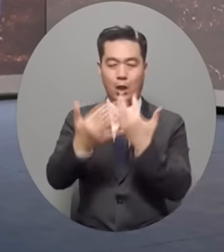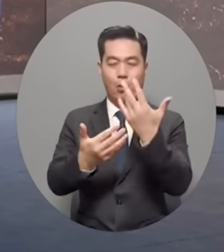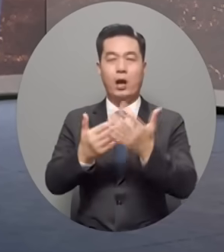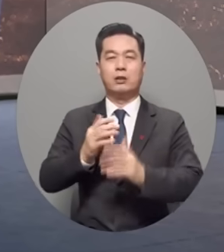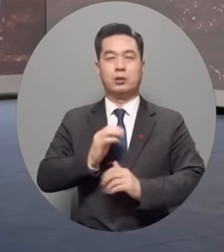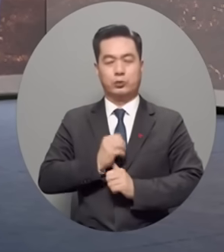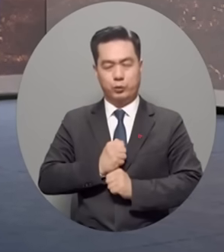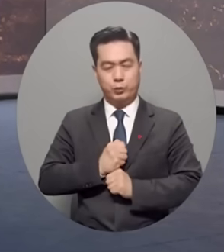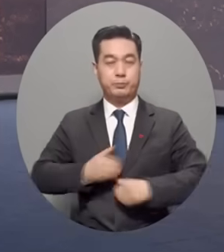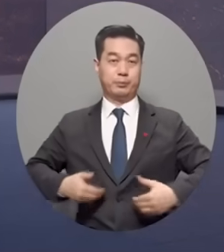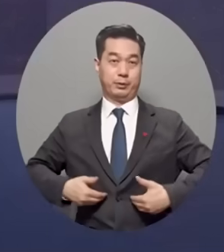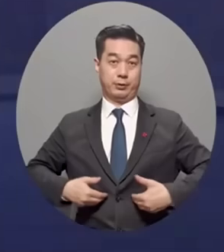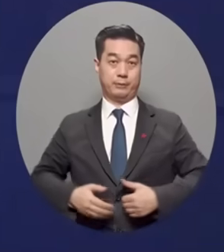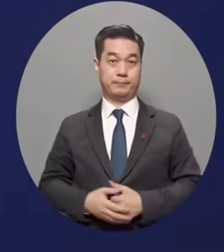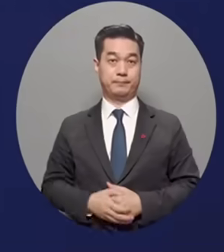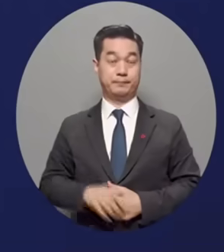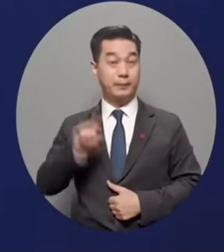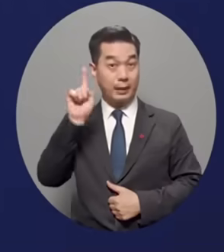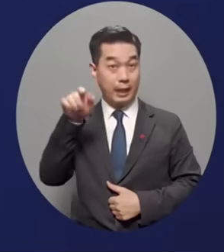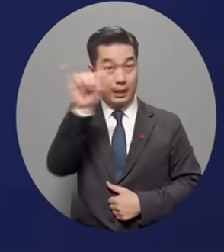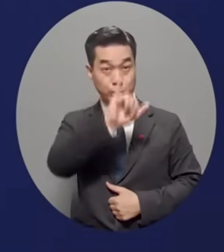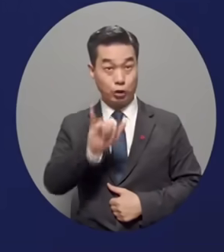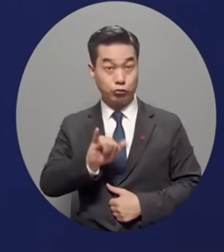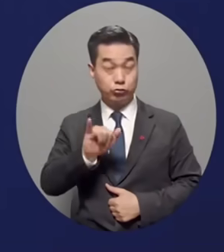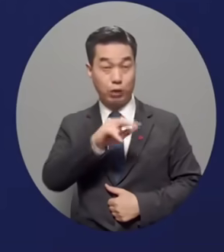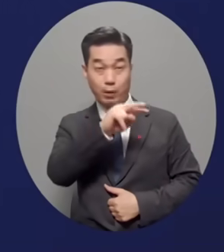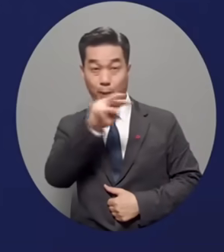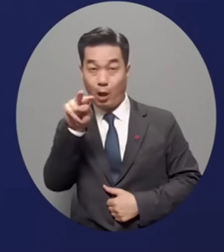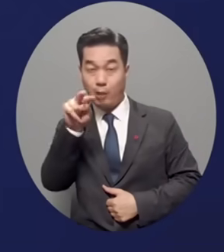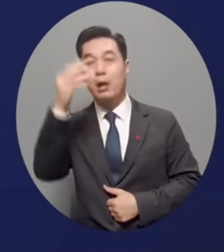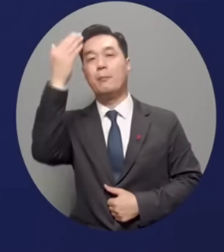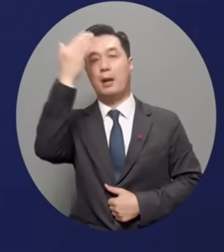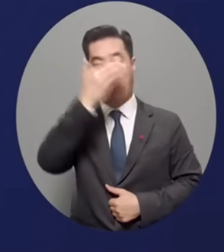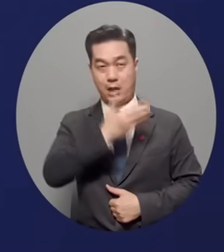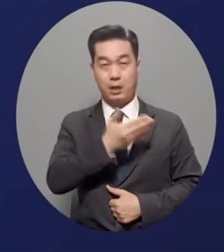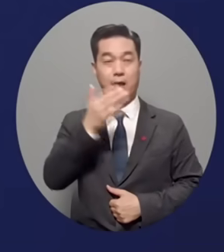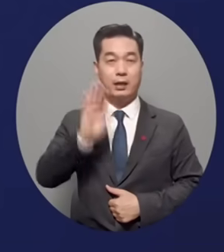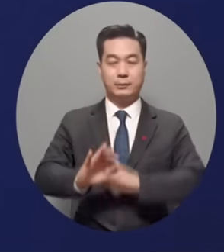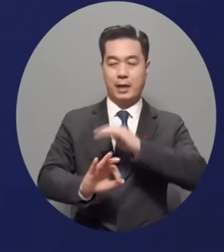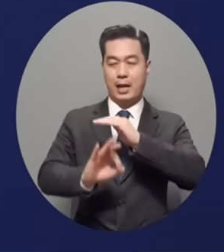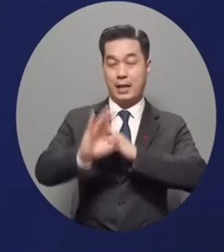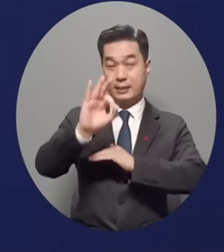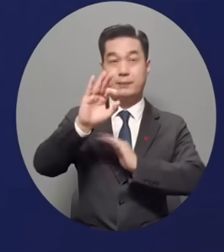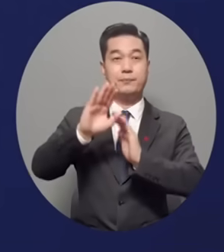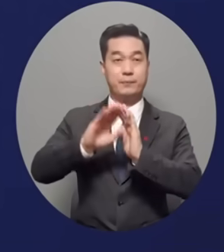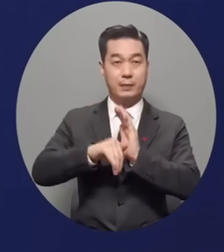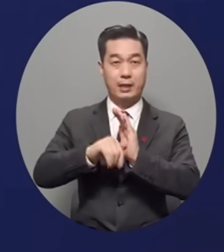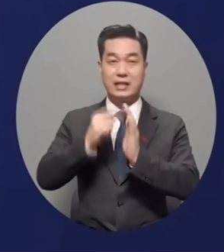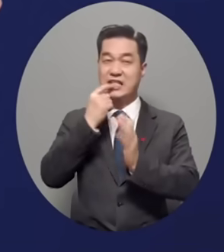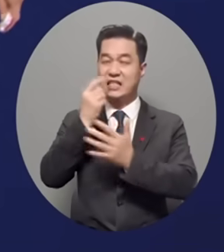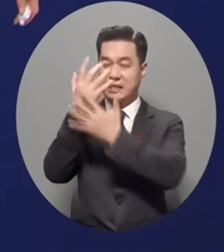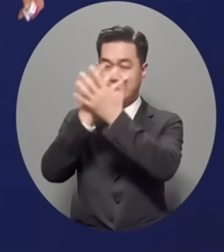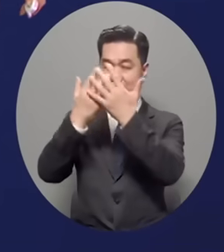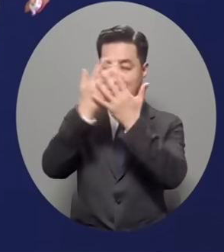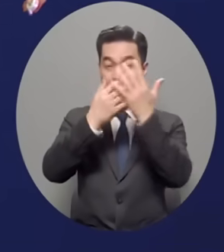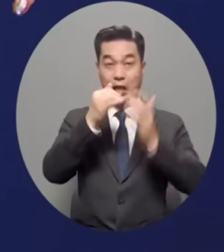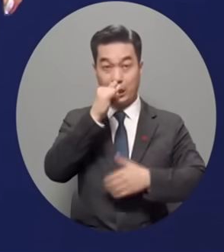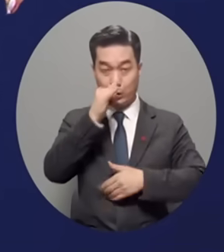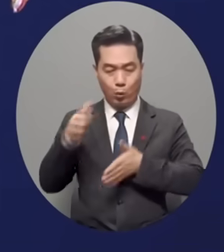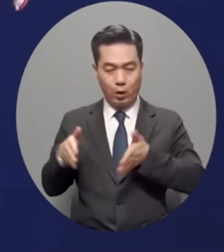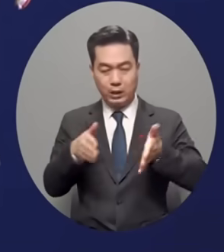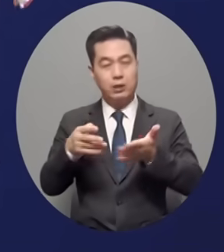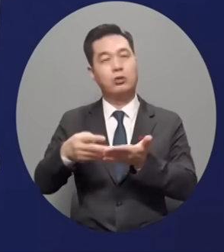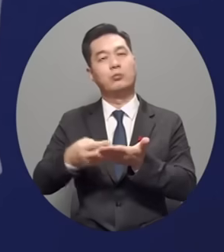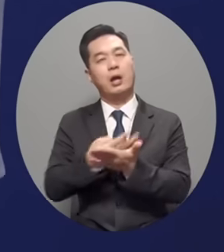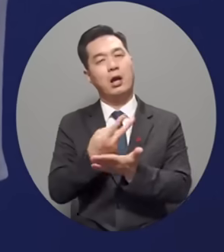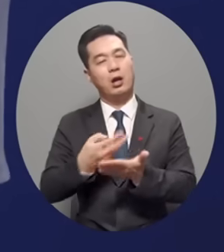유의를 하셔야겠습니다. 내일 전국의 하늘 자체는 대체로 맑겠는데요. 아침 사이 내륙에는 옅은 안개가 끼겠고 길도